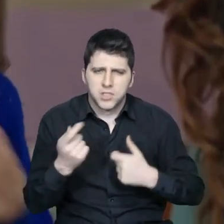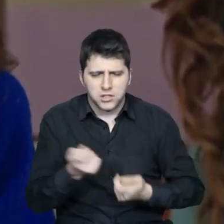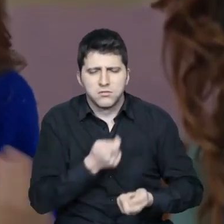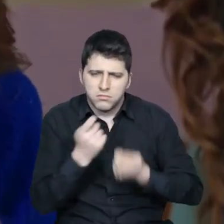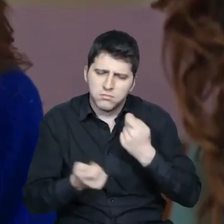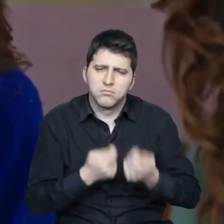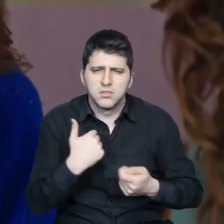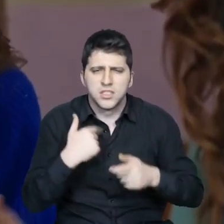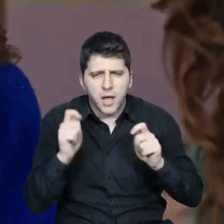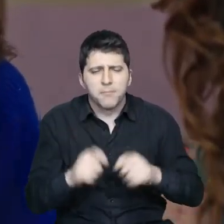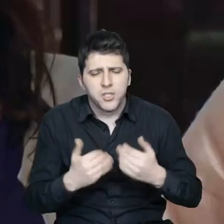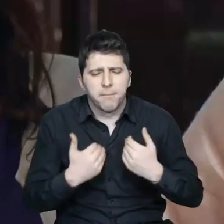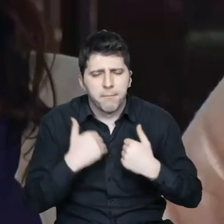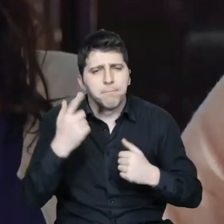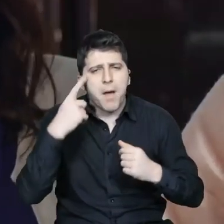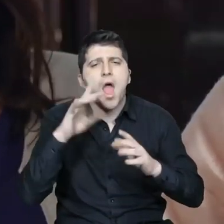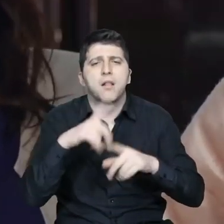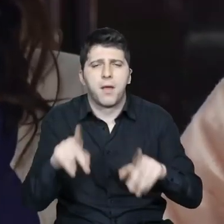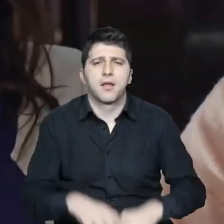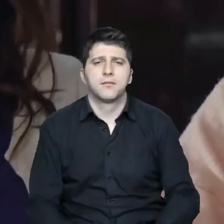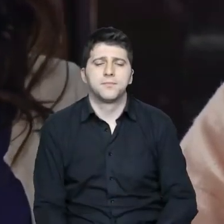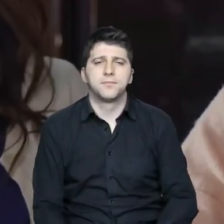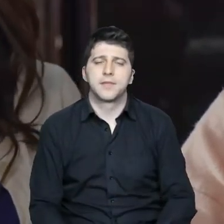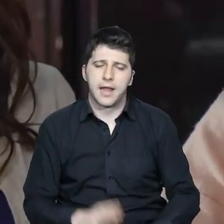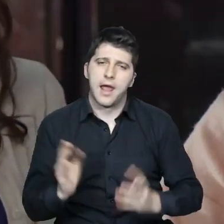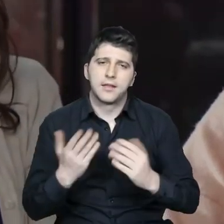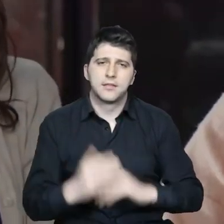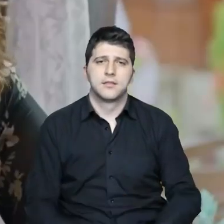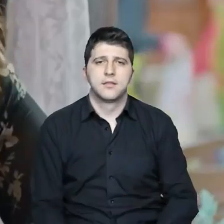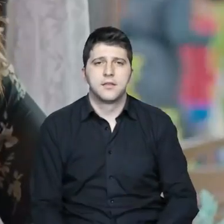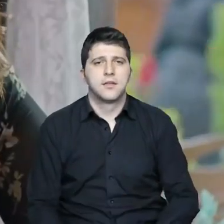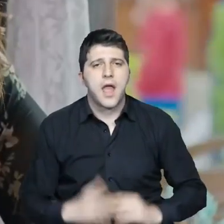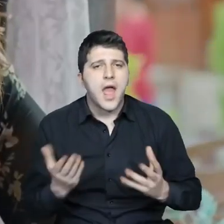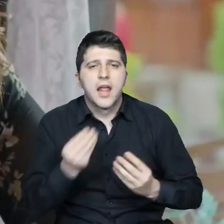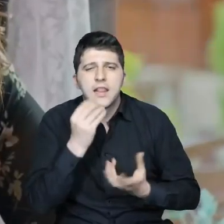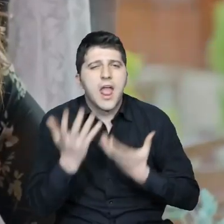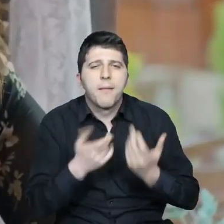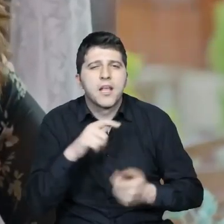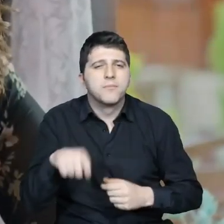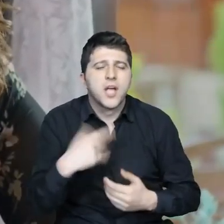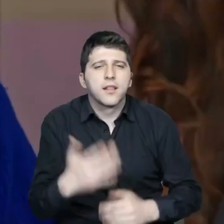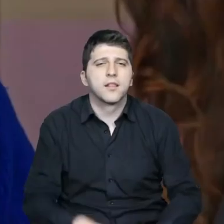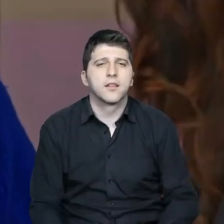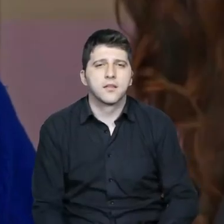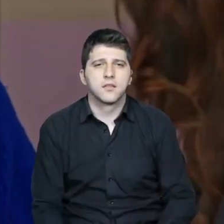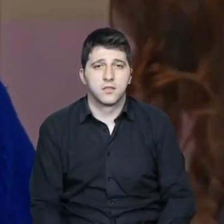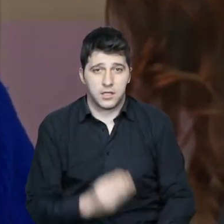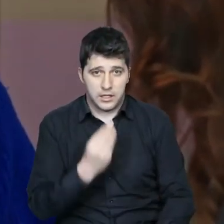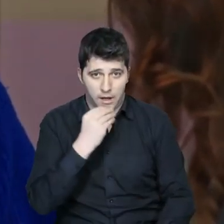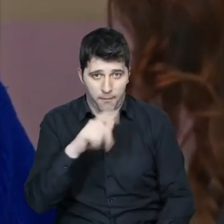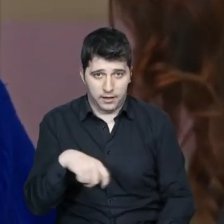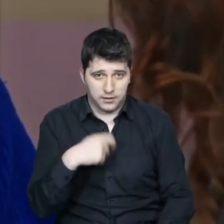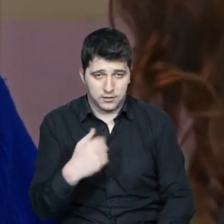işte kendime göre bir şeyler. Merak etmeyin siz. E hadi. Ne yemek yapacağım bakalım?